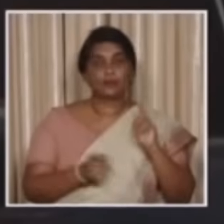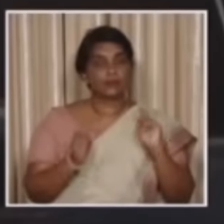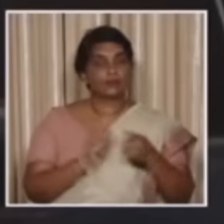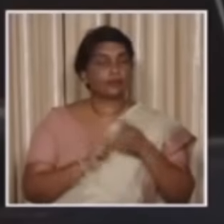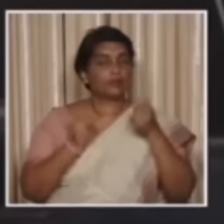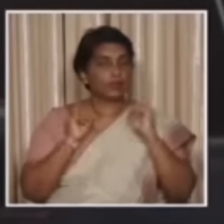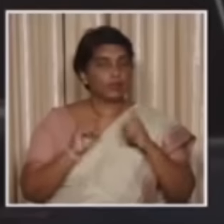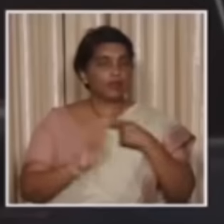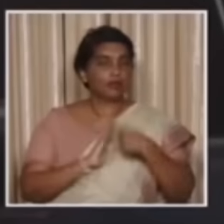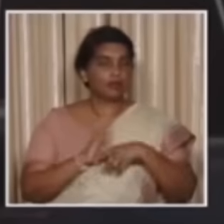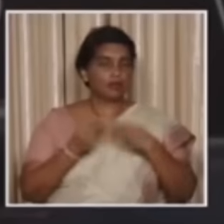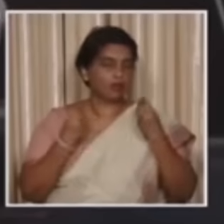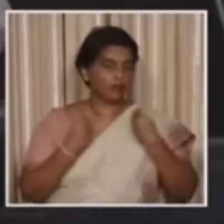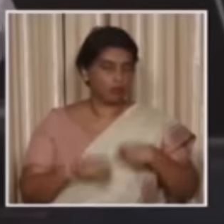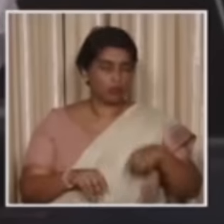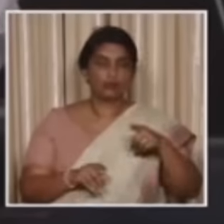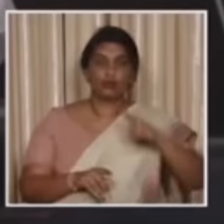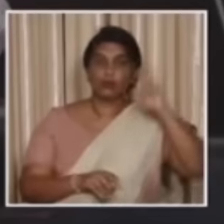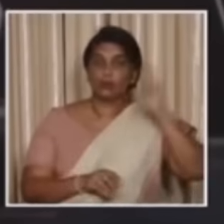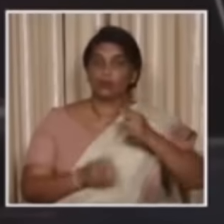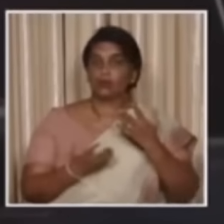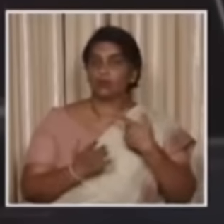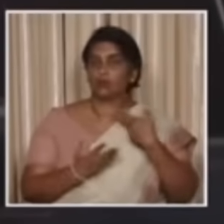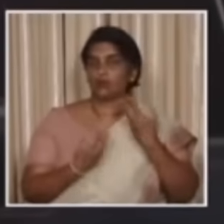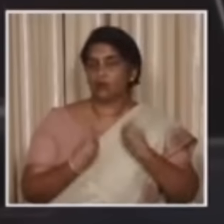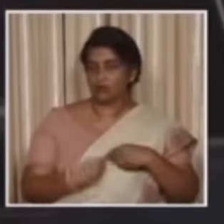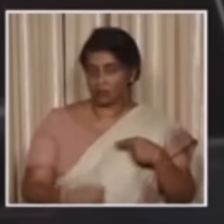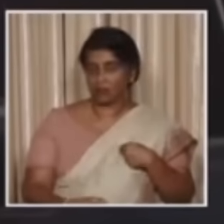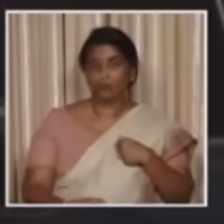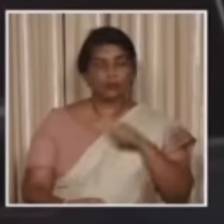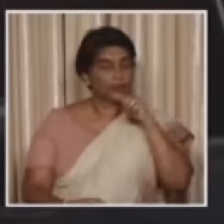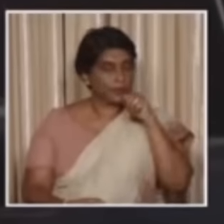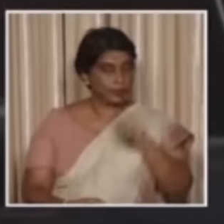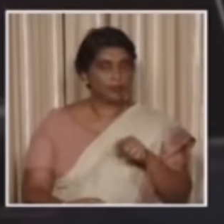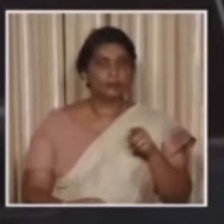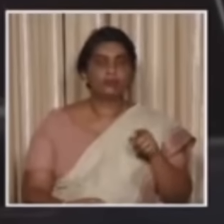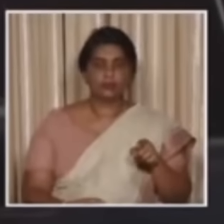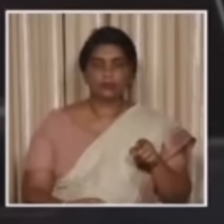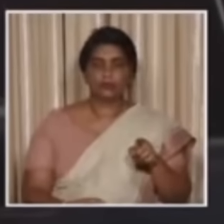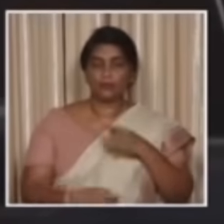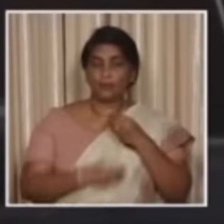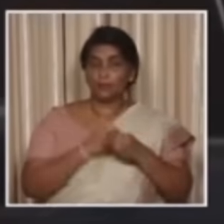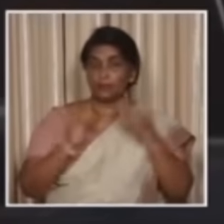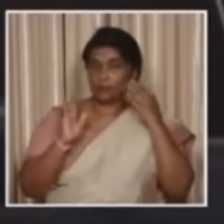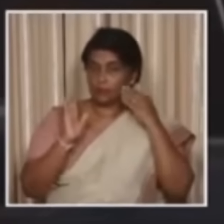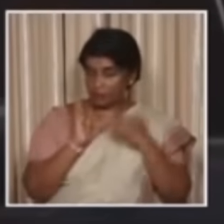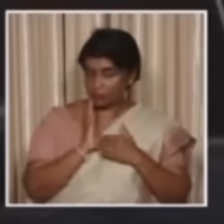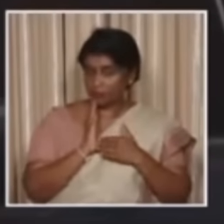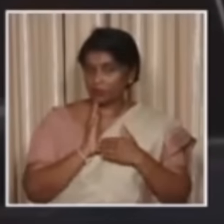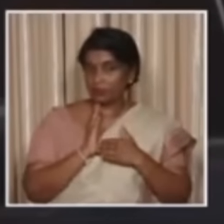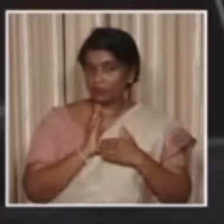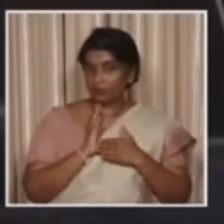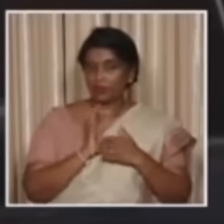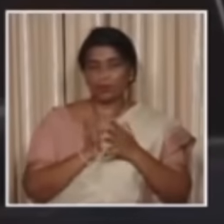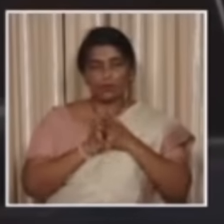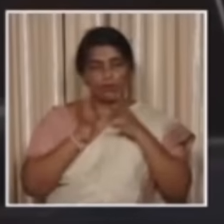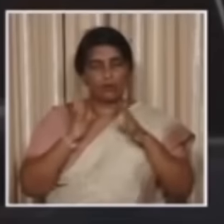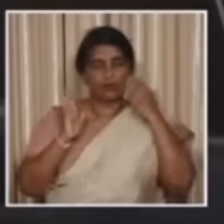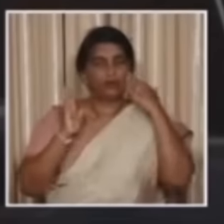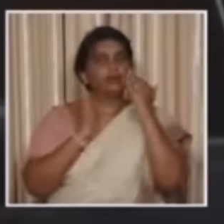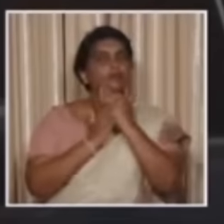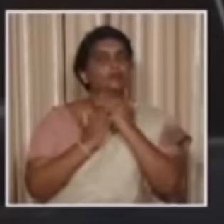क्रीडाव रटट अहिमेनवा जयग्रहण रटट अहिमेनो अतटम मे मफिया पिलिबंधव बोहो